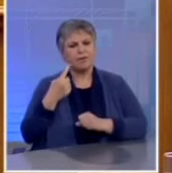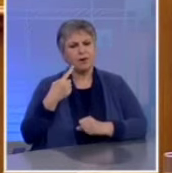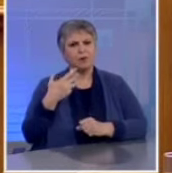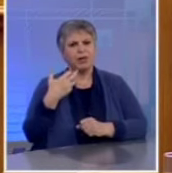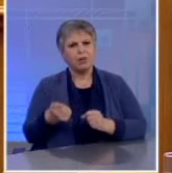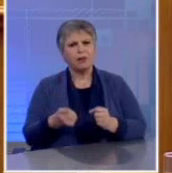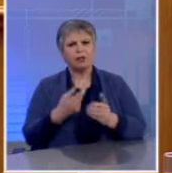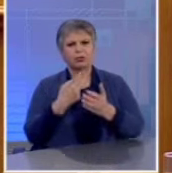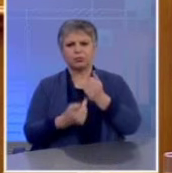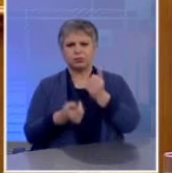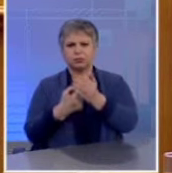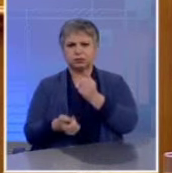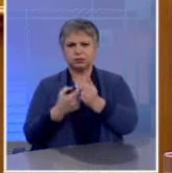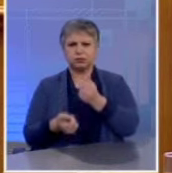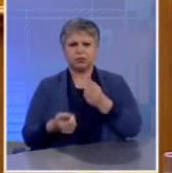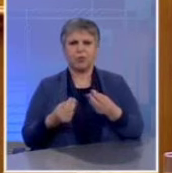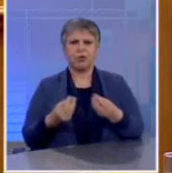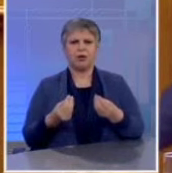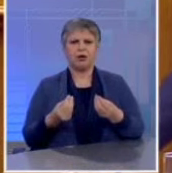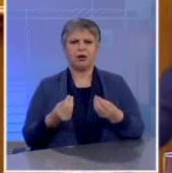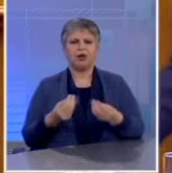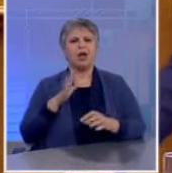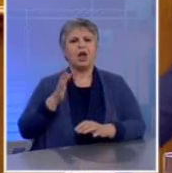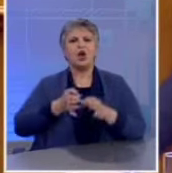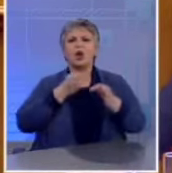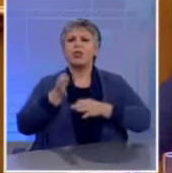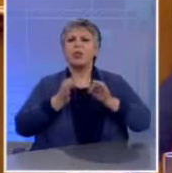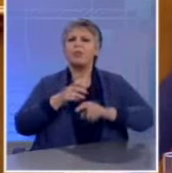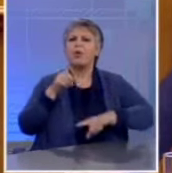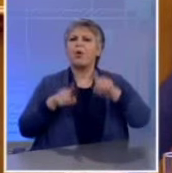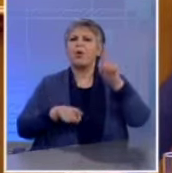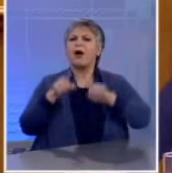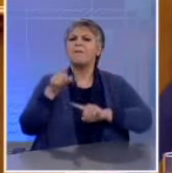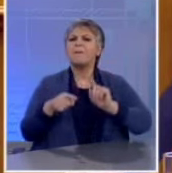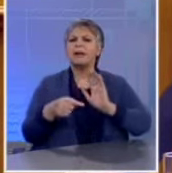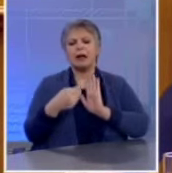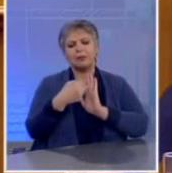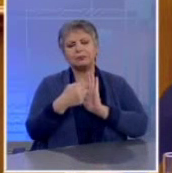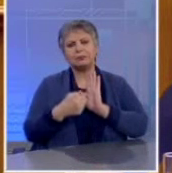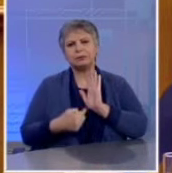Δεν θα αναφέρω εδώ παρά ορισμένες μόνο χαρακτηριστικές.